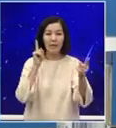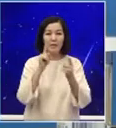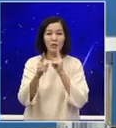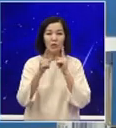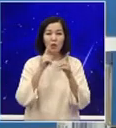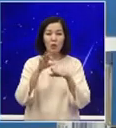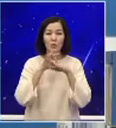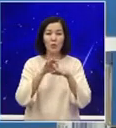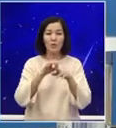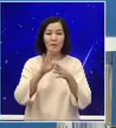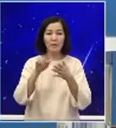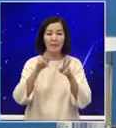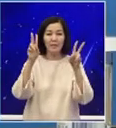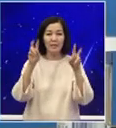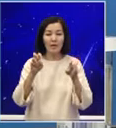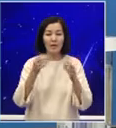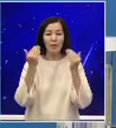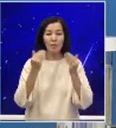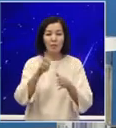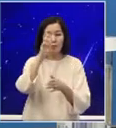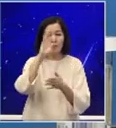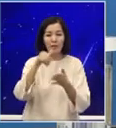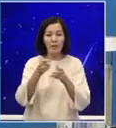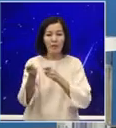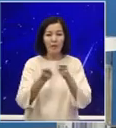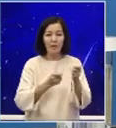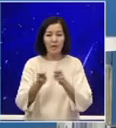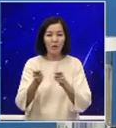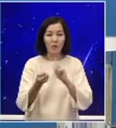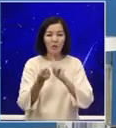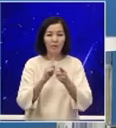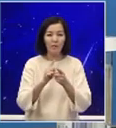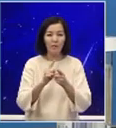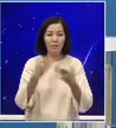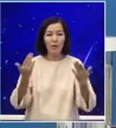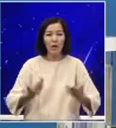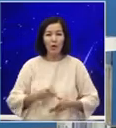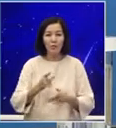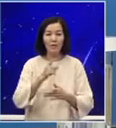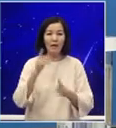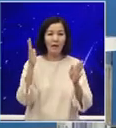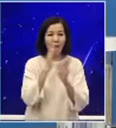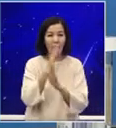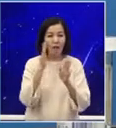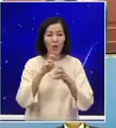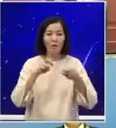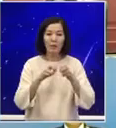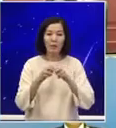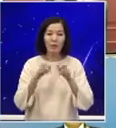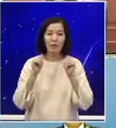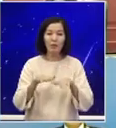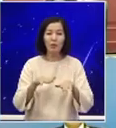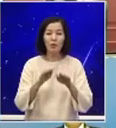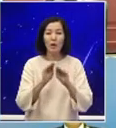мүшелері көтерген тақырып ауқымды. Бүгін мемлекеттік басқару реформасы, әлеуметтік, экологиялық проблемаларды шешу, балалар